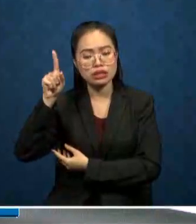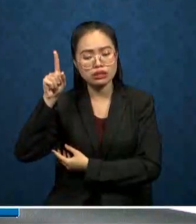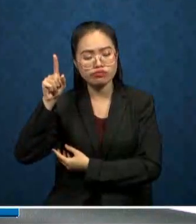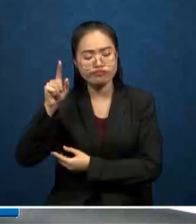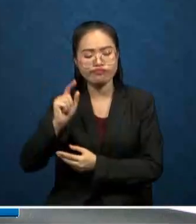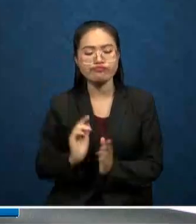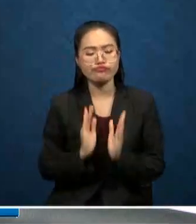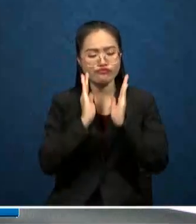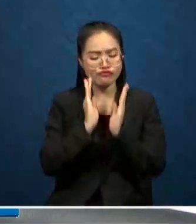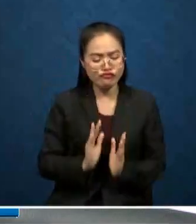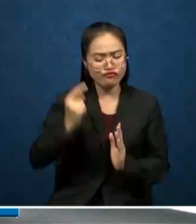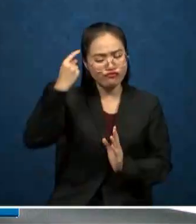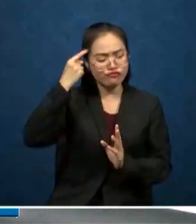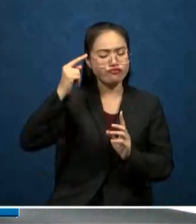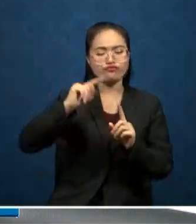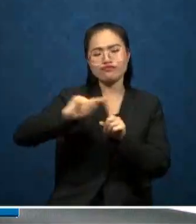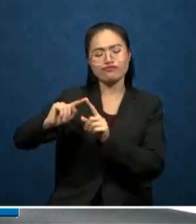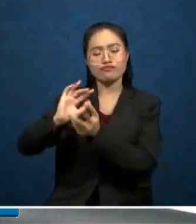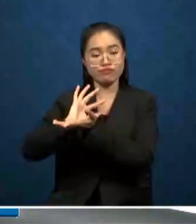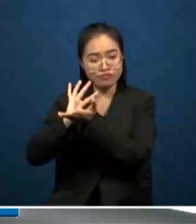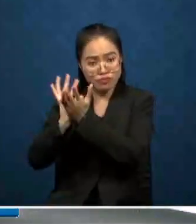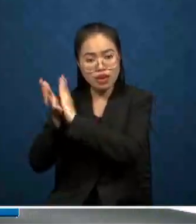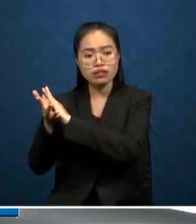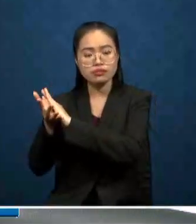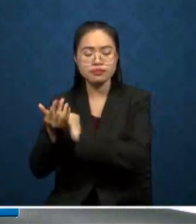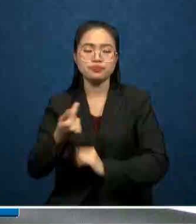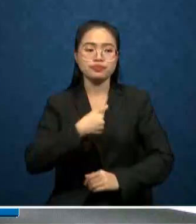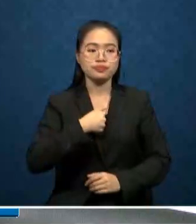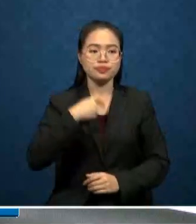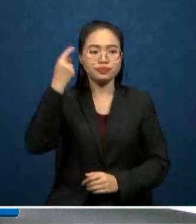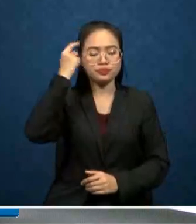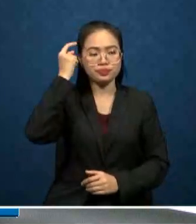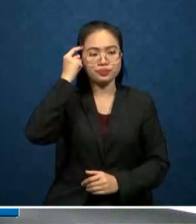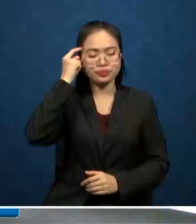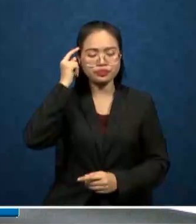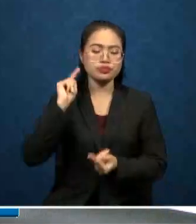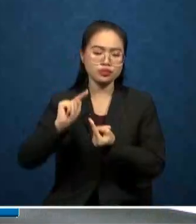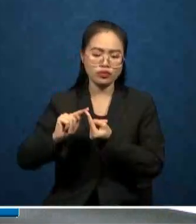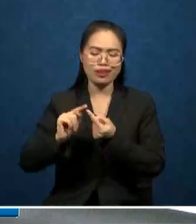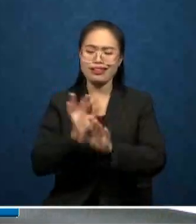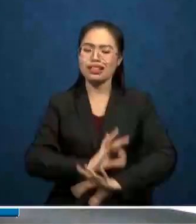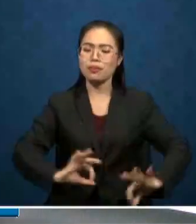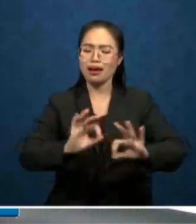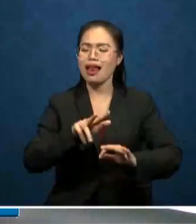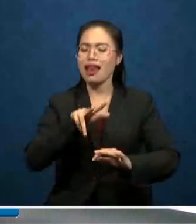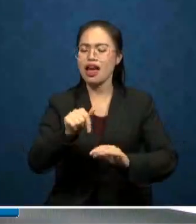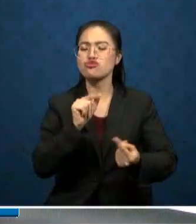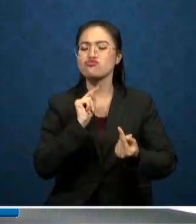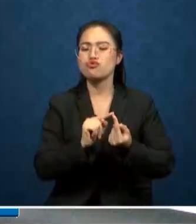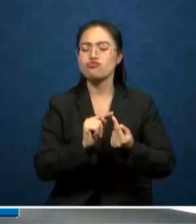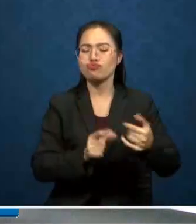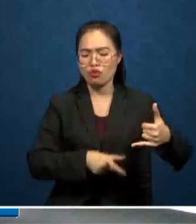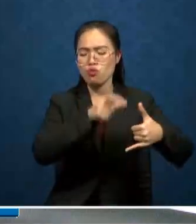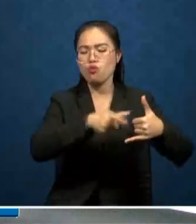ประชาคมโลกนะคะดิฉันก็เลยจึงมีความเชื่อมั่นในเรื่องของทรัพยากรมนุษย์แต่ในนโยบาย